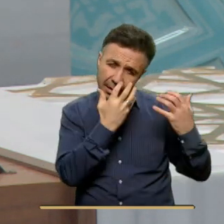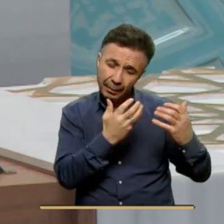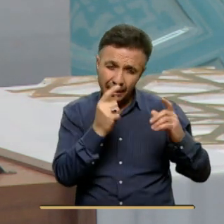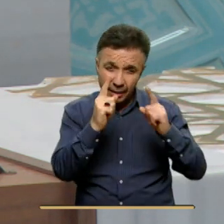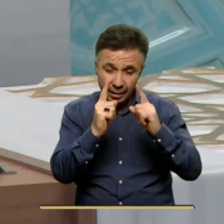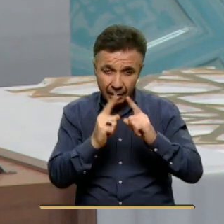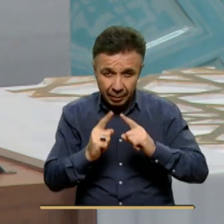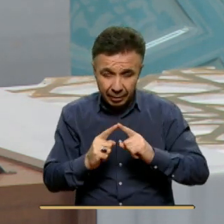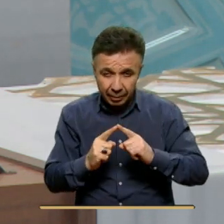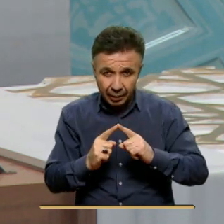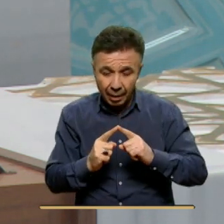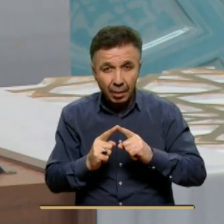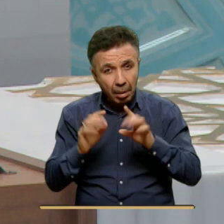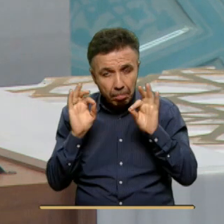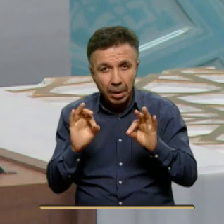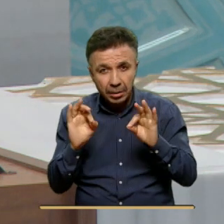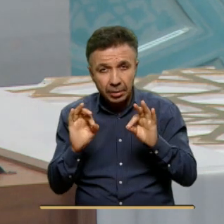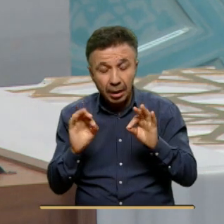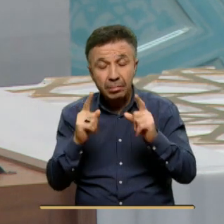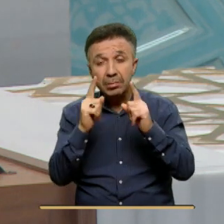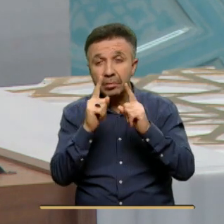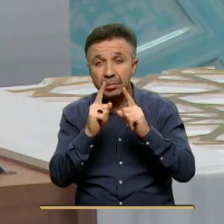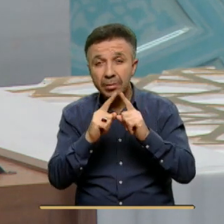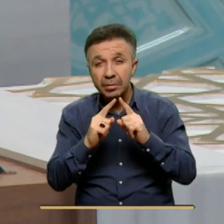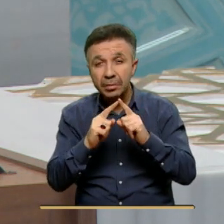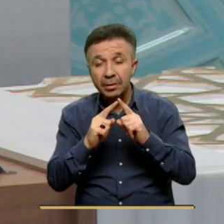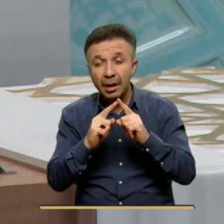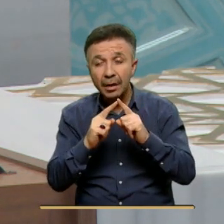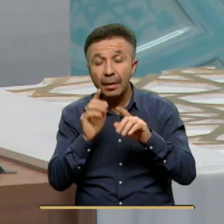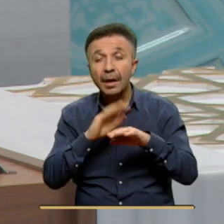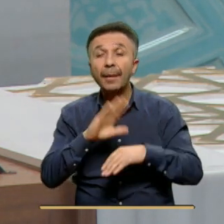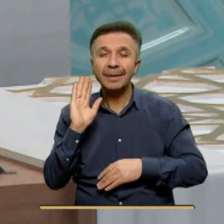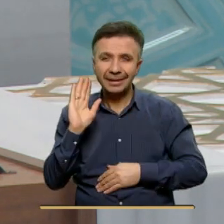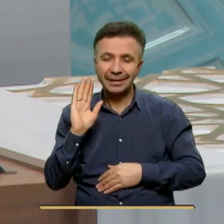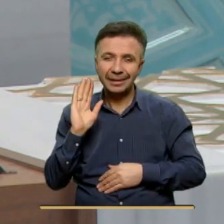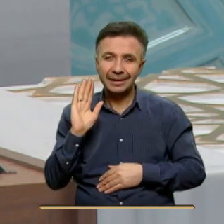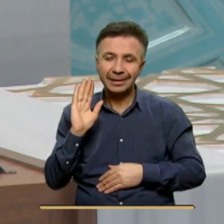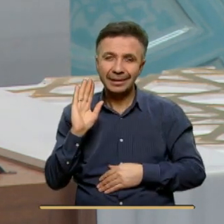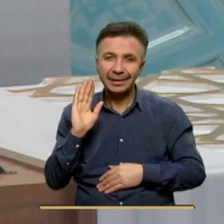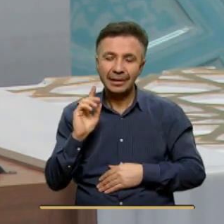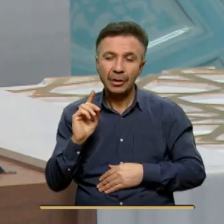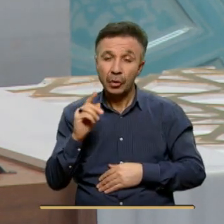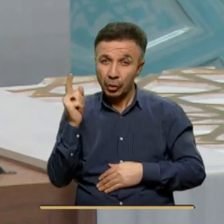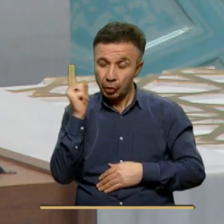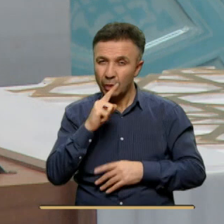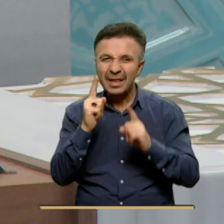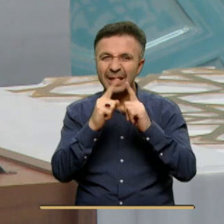saymaya kalksanız sayamazsınız buyurmaktadır. Değerli